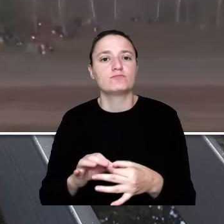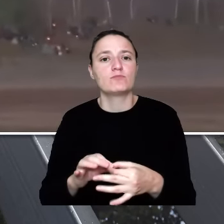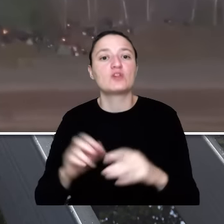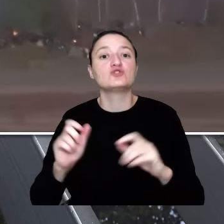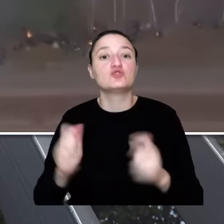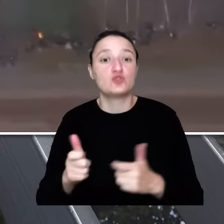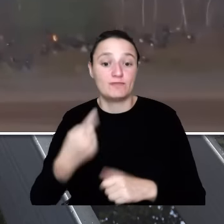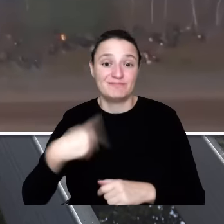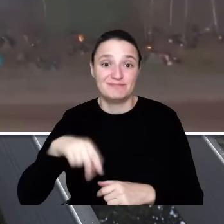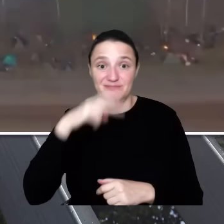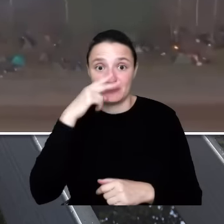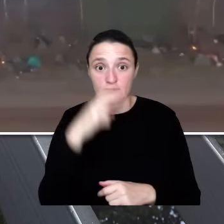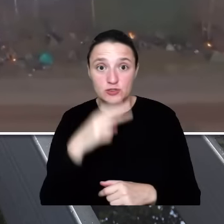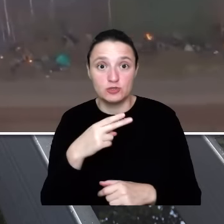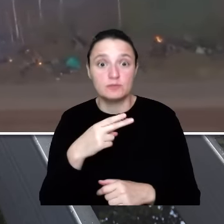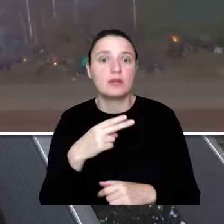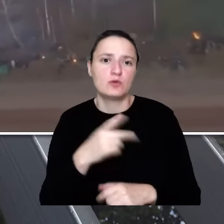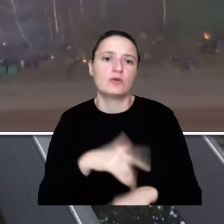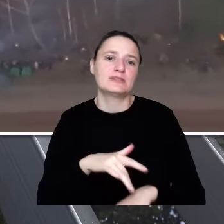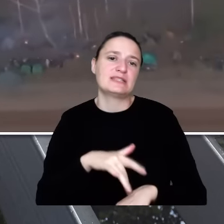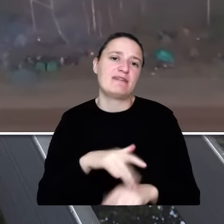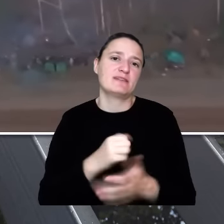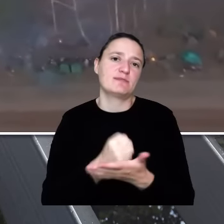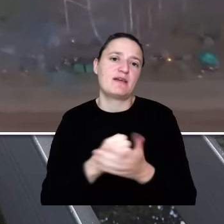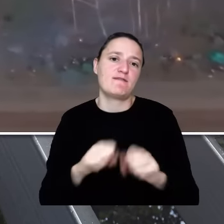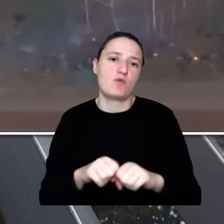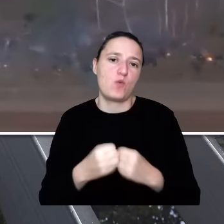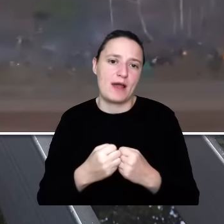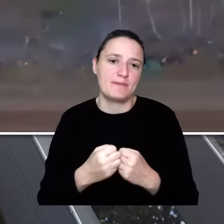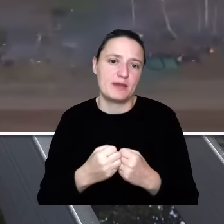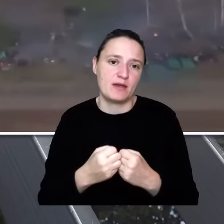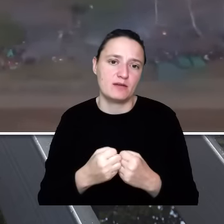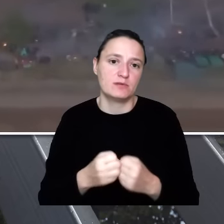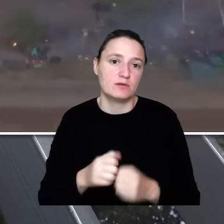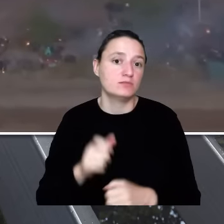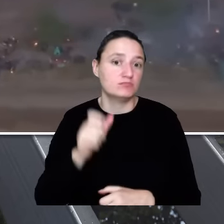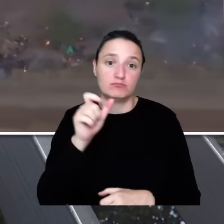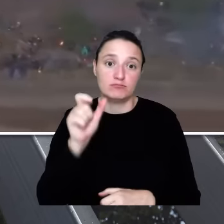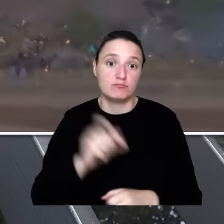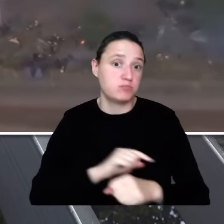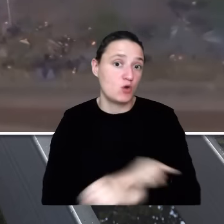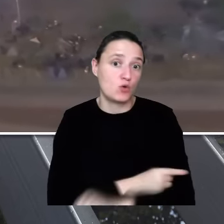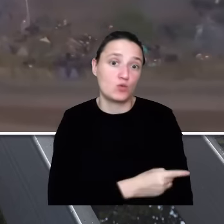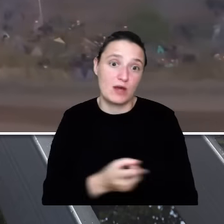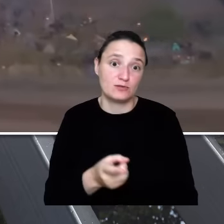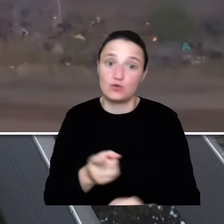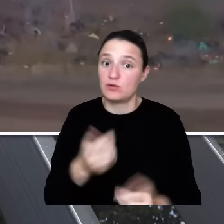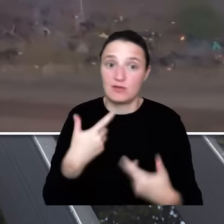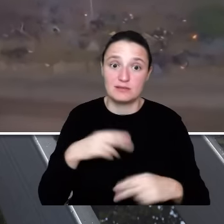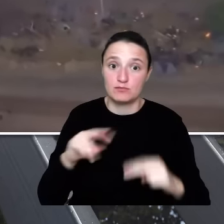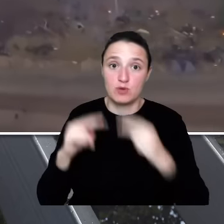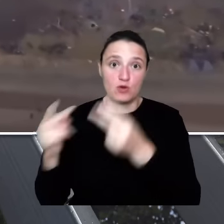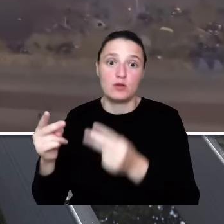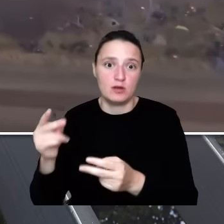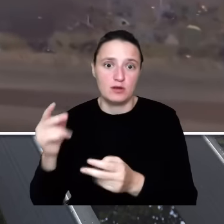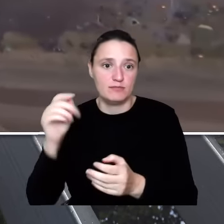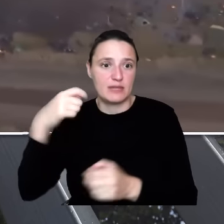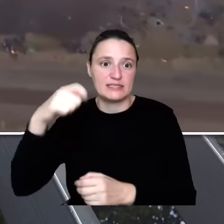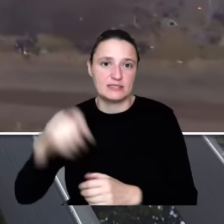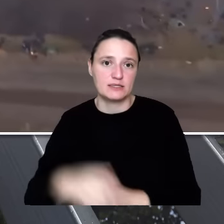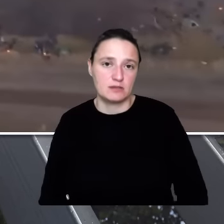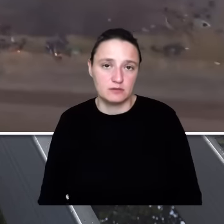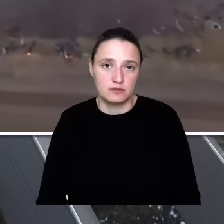widzimy, to jest skutek łamania prawa. Chcę o tym pan prokurator jak najszybciej poinformować pana prezydenta. Ja mam taką smutną refleksję, że być może